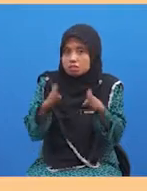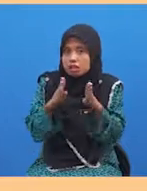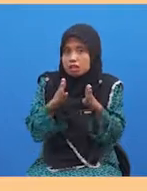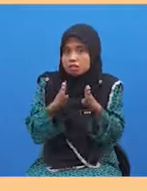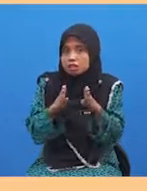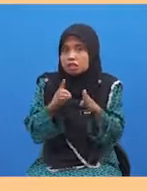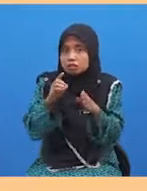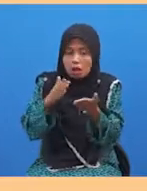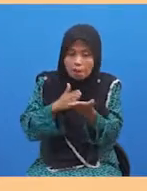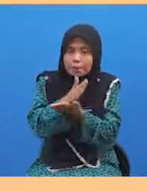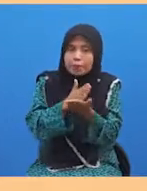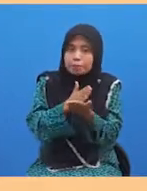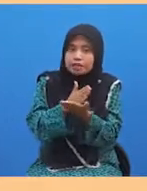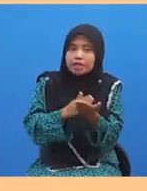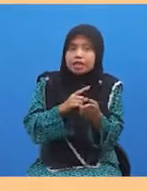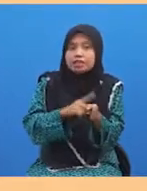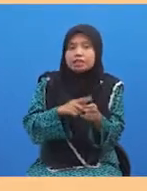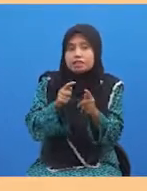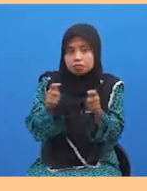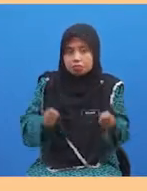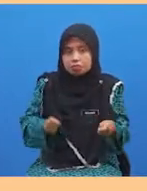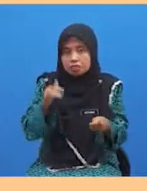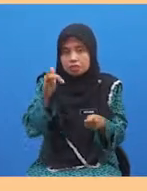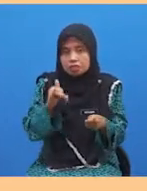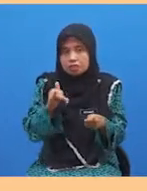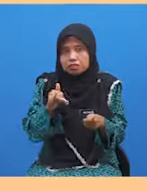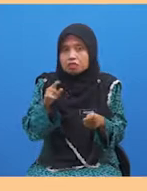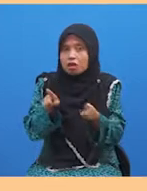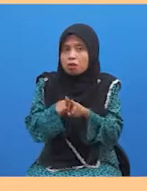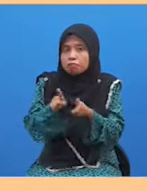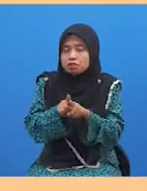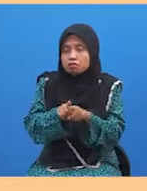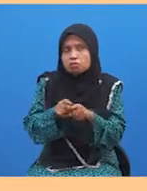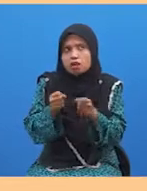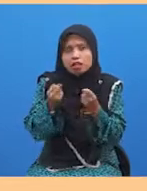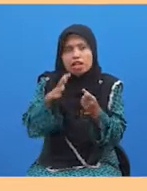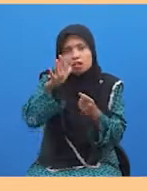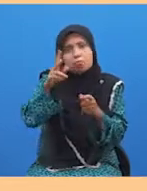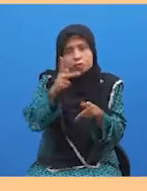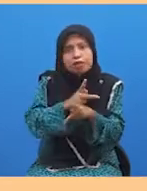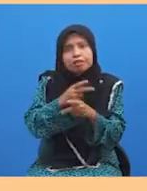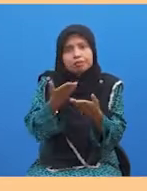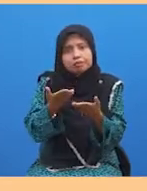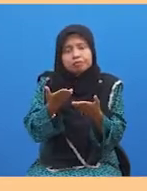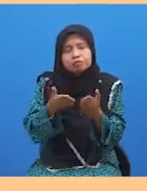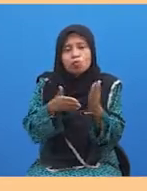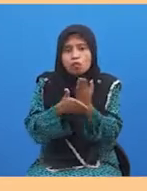menjalani pembedahan di tempat yang sama sebanyak 5 kali oleh Dr.